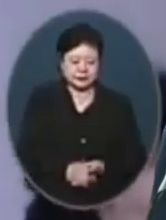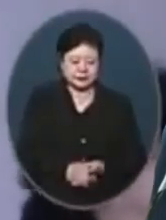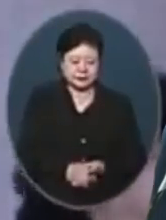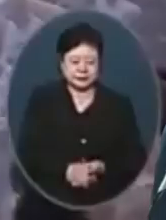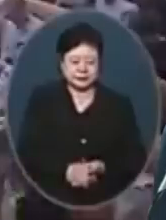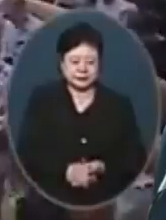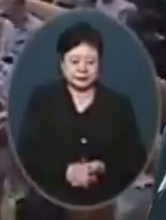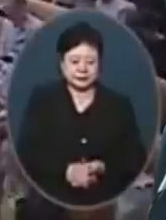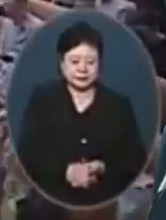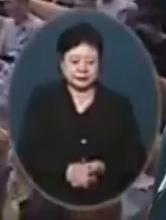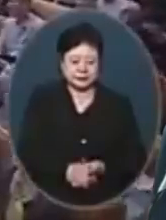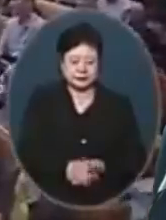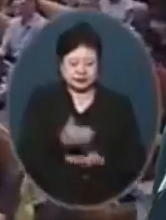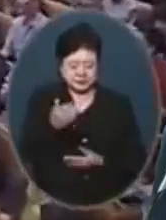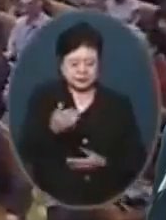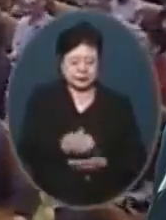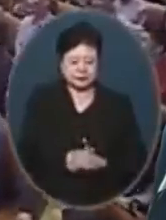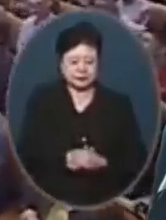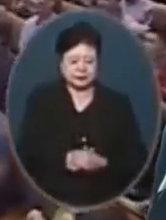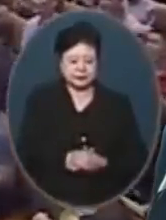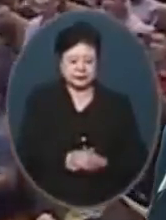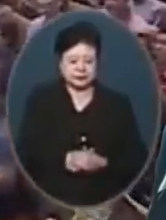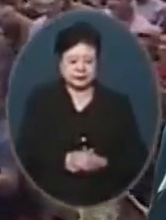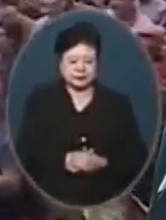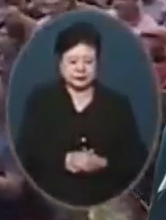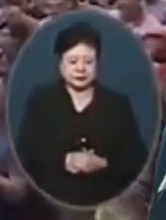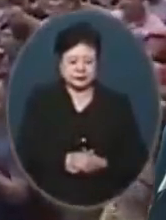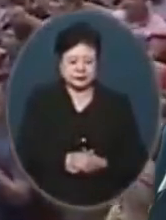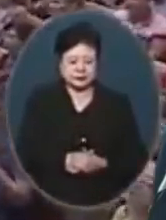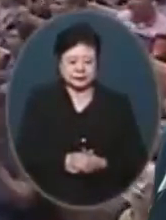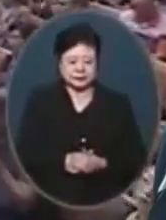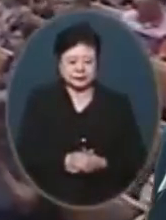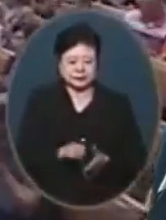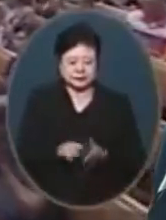아멘. 여러분 구원받았습니다.